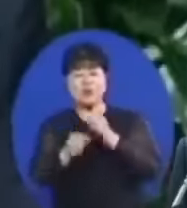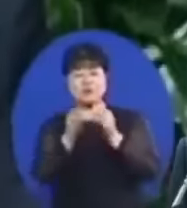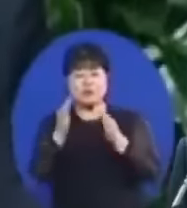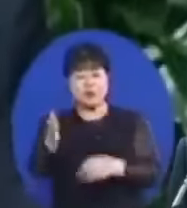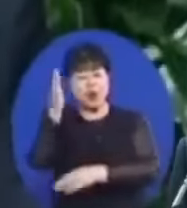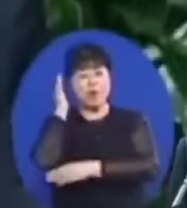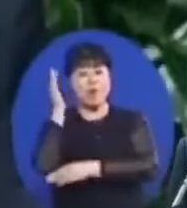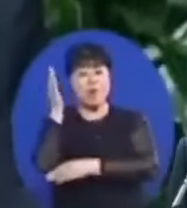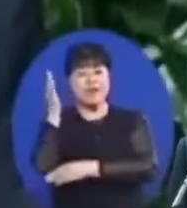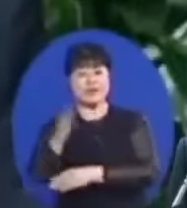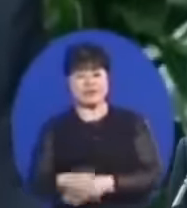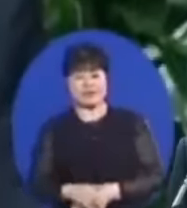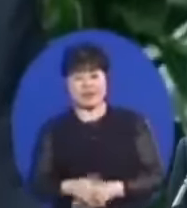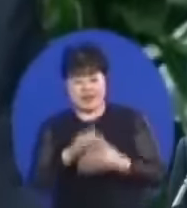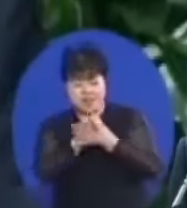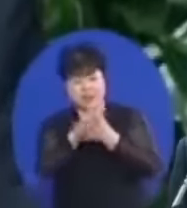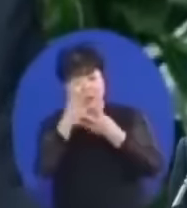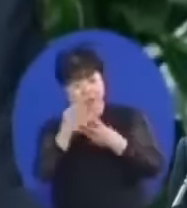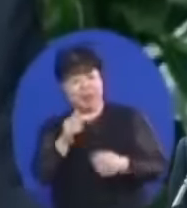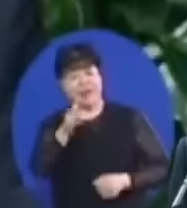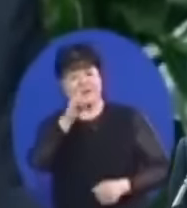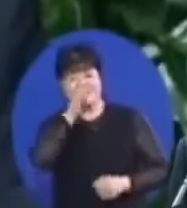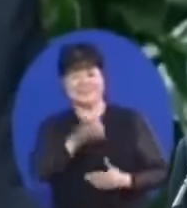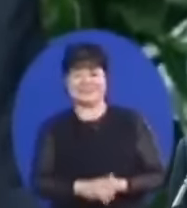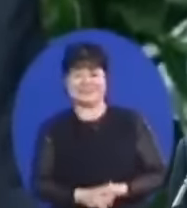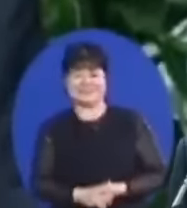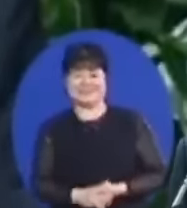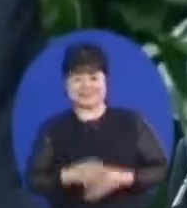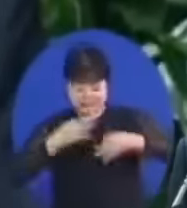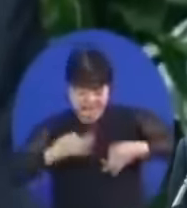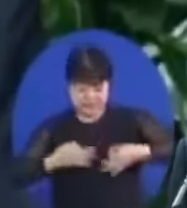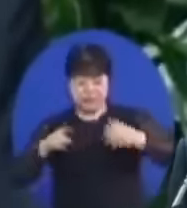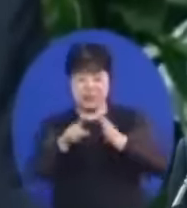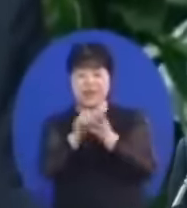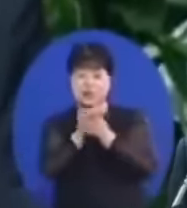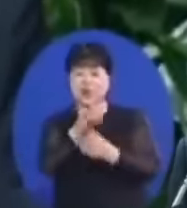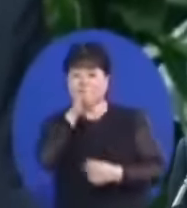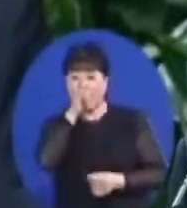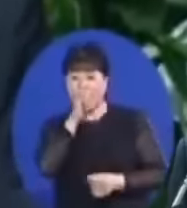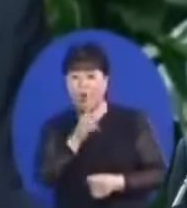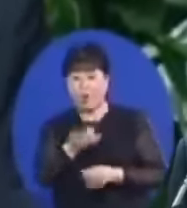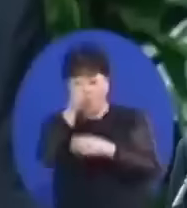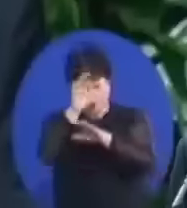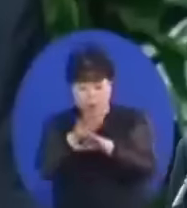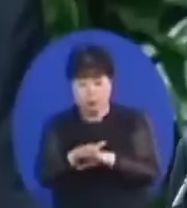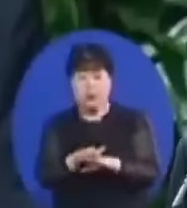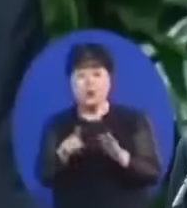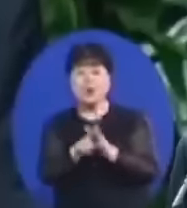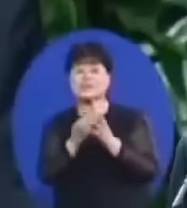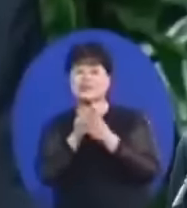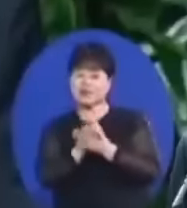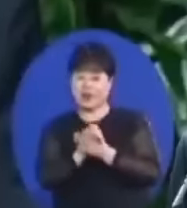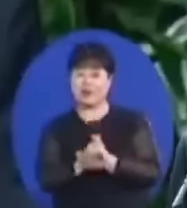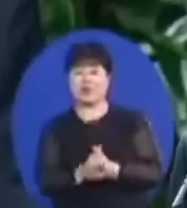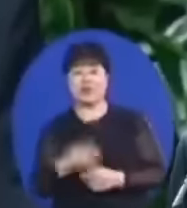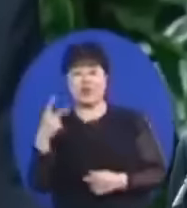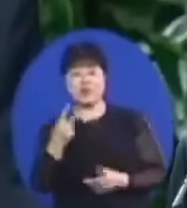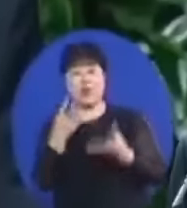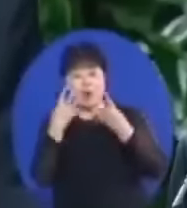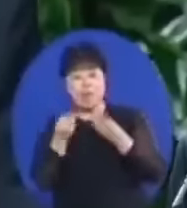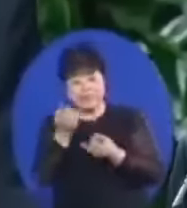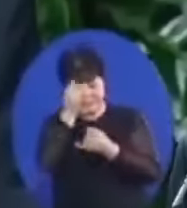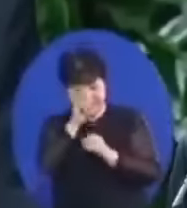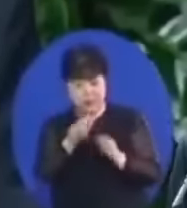동안 목회했으니까 기도 많이 했겠지 않겠습니까? 나 자신을 위해서도 기도하고 성도들과 더불어도 기도하고